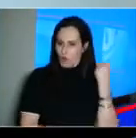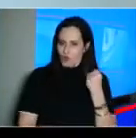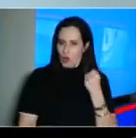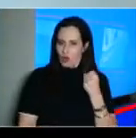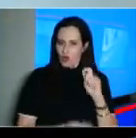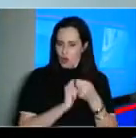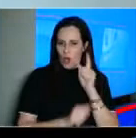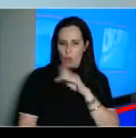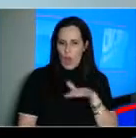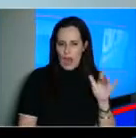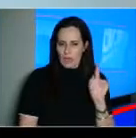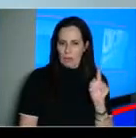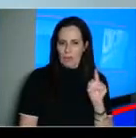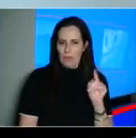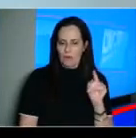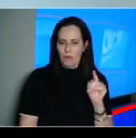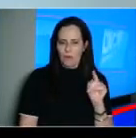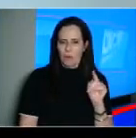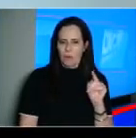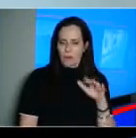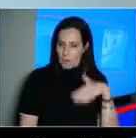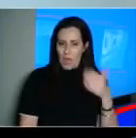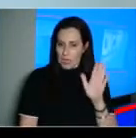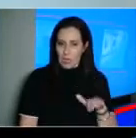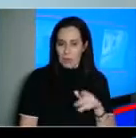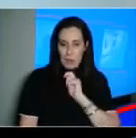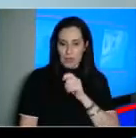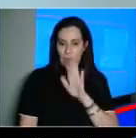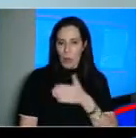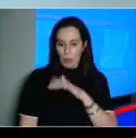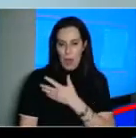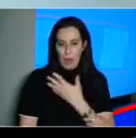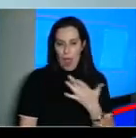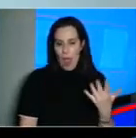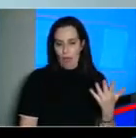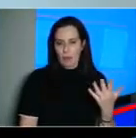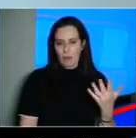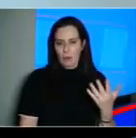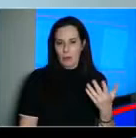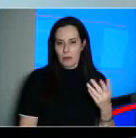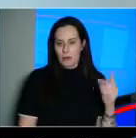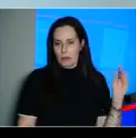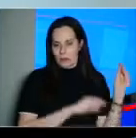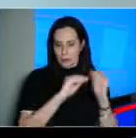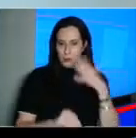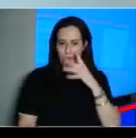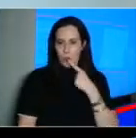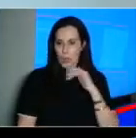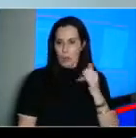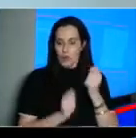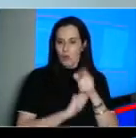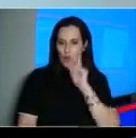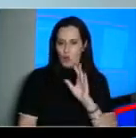שינה שמות לילדים, כן? ואחרי זה גם מראיינים גם עוד כמה מאגרים לשעבר מזרחים, שאומרים, כן, שינו